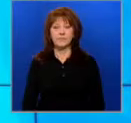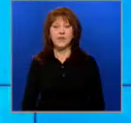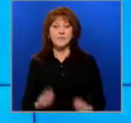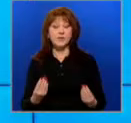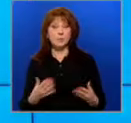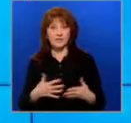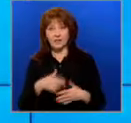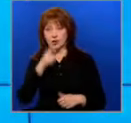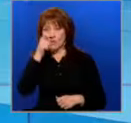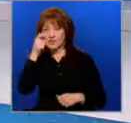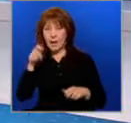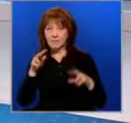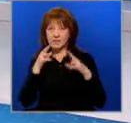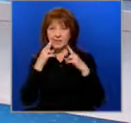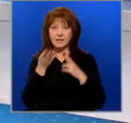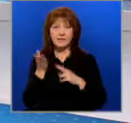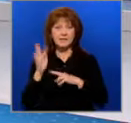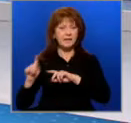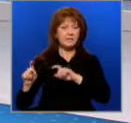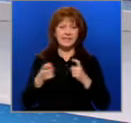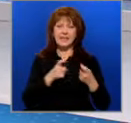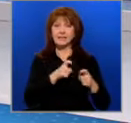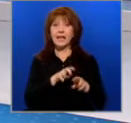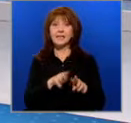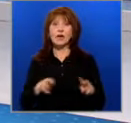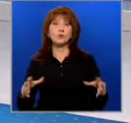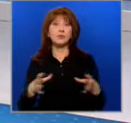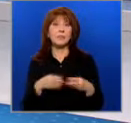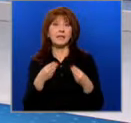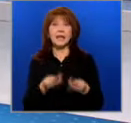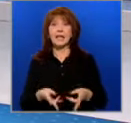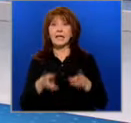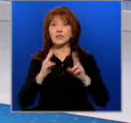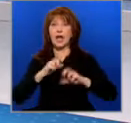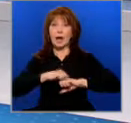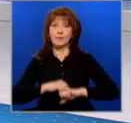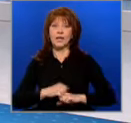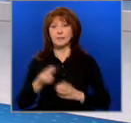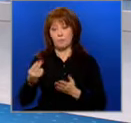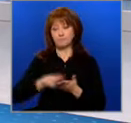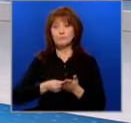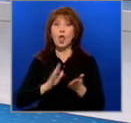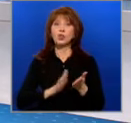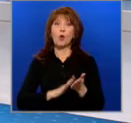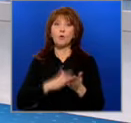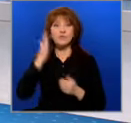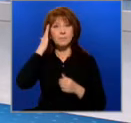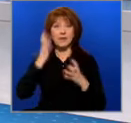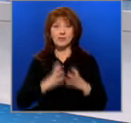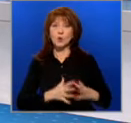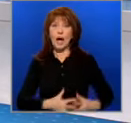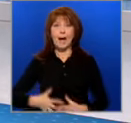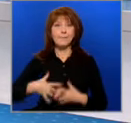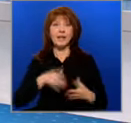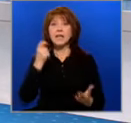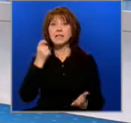Здравейте, вие сте с новините в 18. След бурни скандали Народното събрание даде разрешение на кабинета да сключи договор с правителството на САЩ